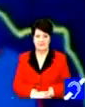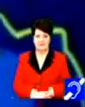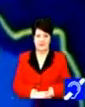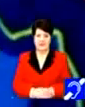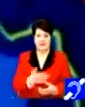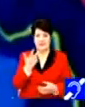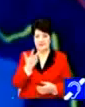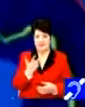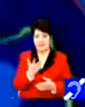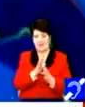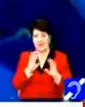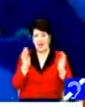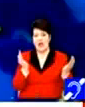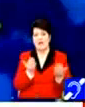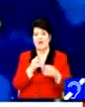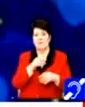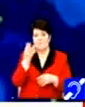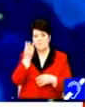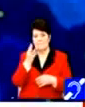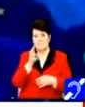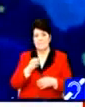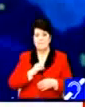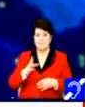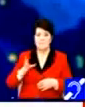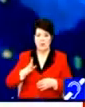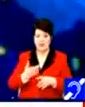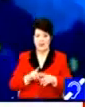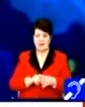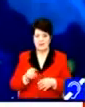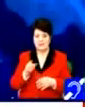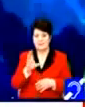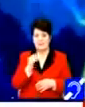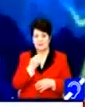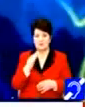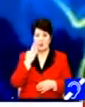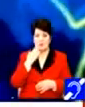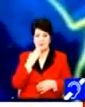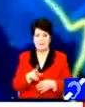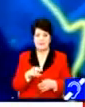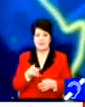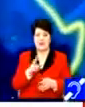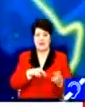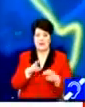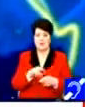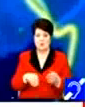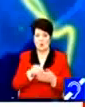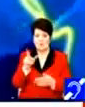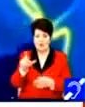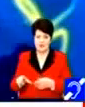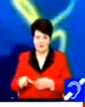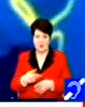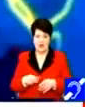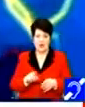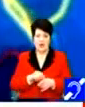Trei conace boierești, martore tăcute ale trecutului unor mari familii nobiliare din spațiul românesc, își caută cumpărători. Vechile reședințe din